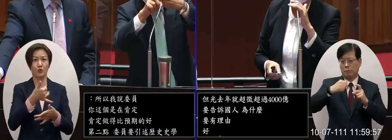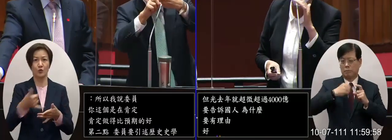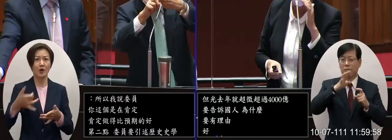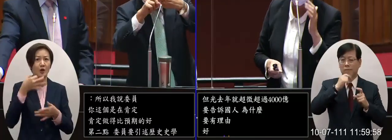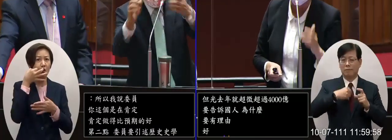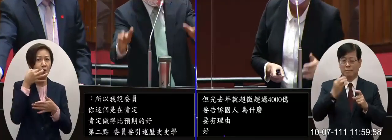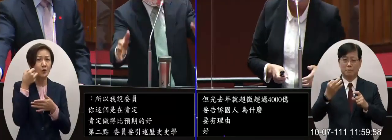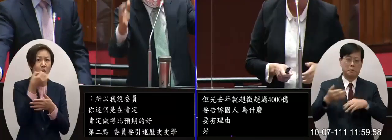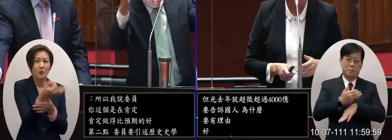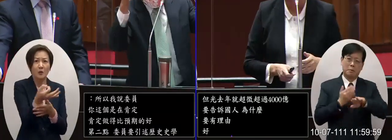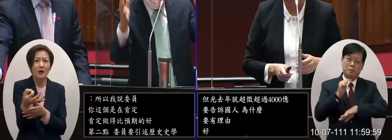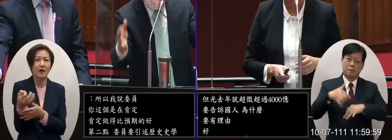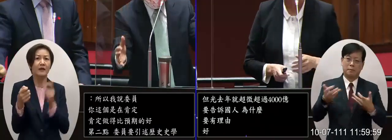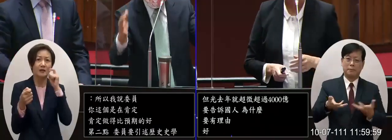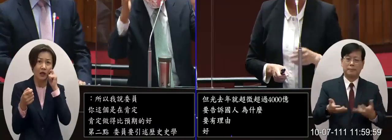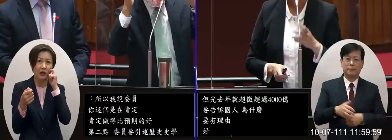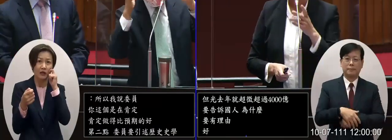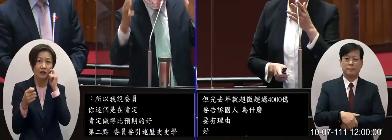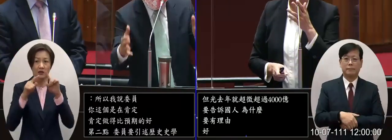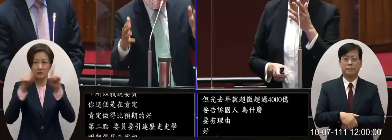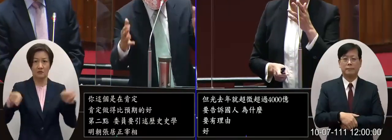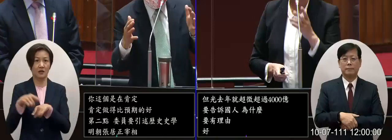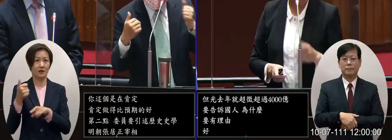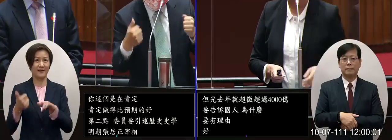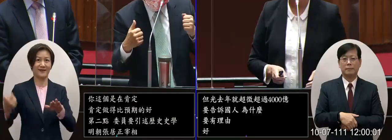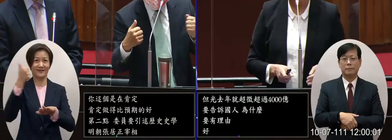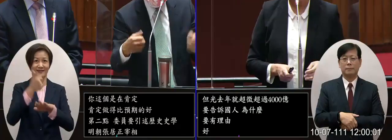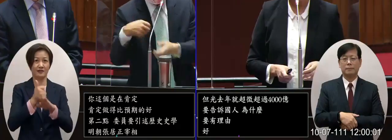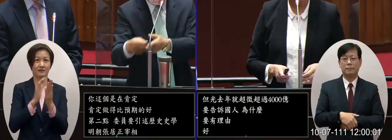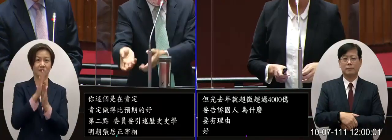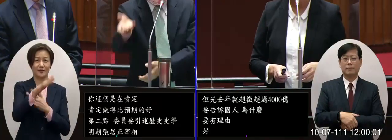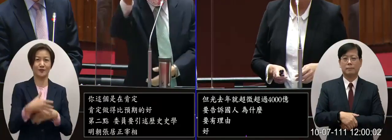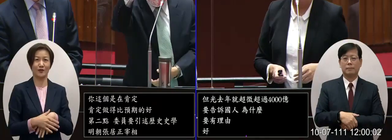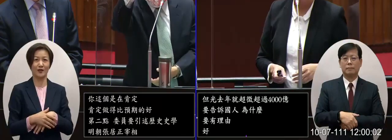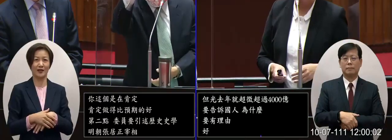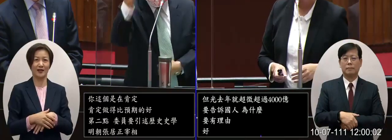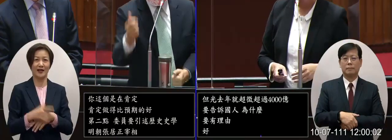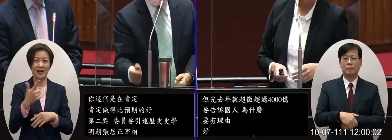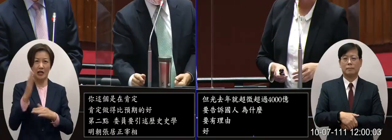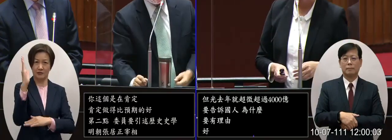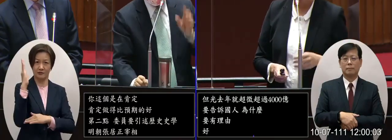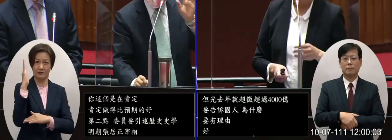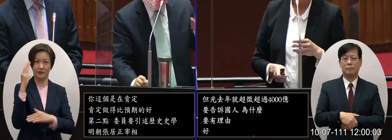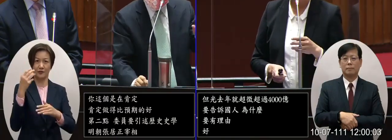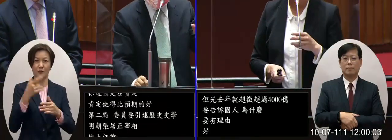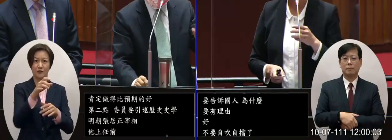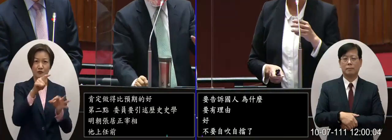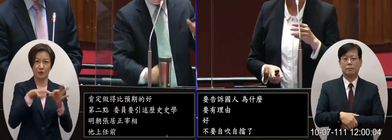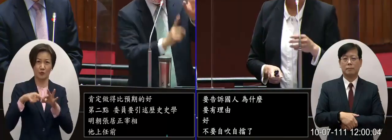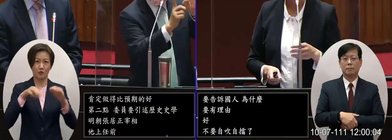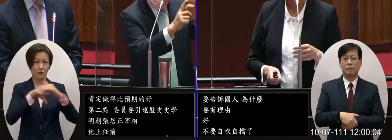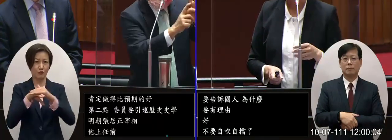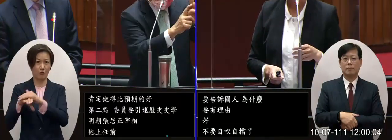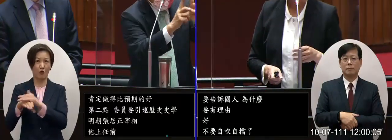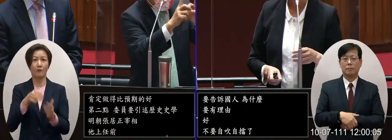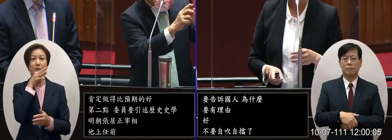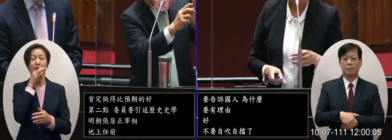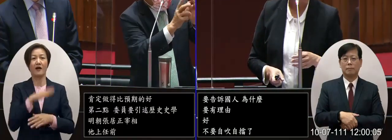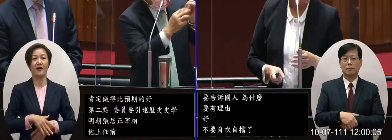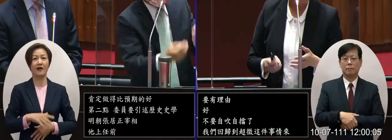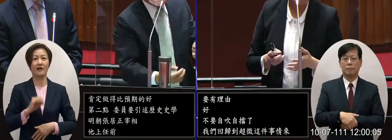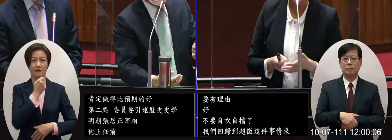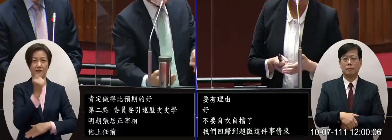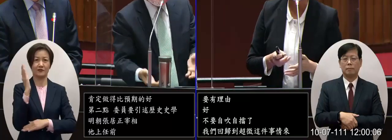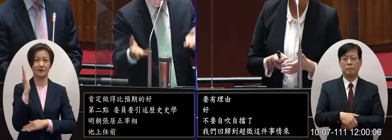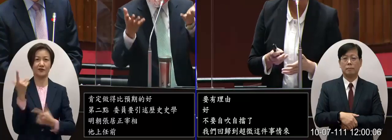做了十年后国库满坑满银，还公务员加薪。我们现在就是加薪减